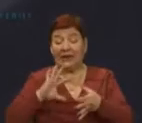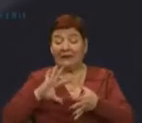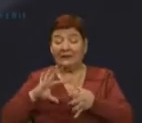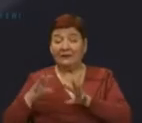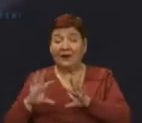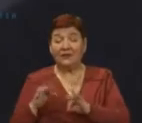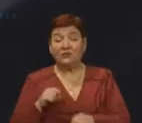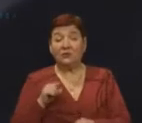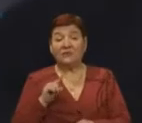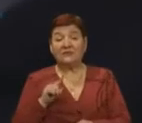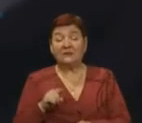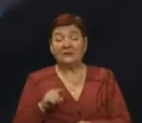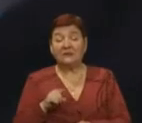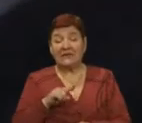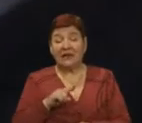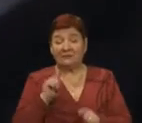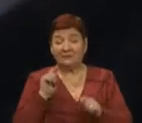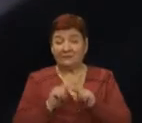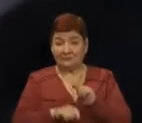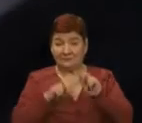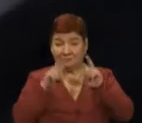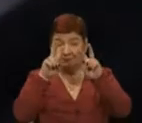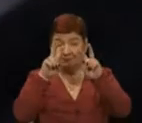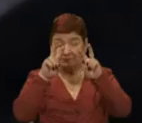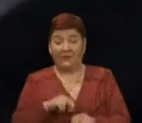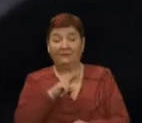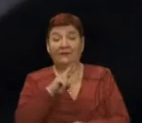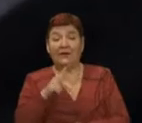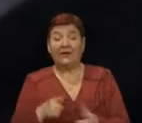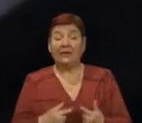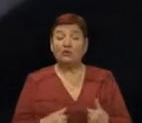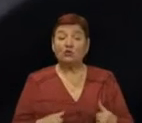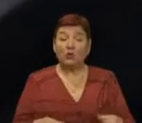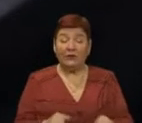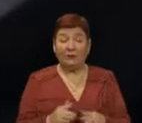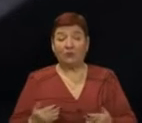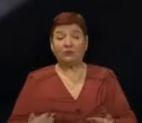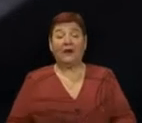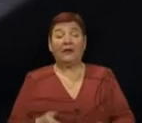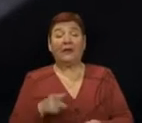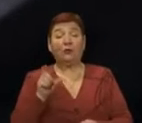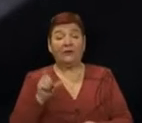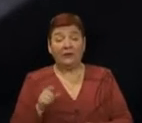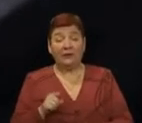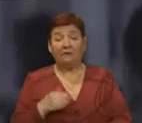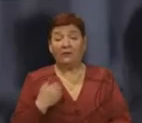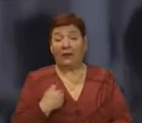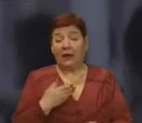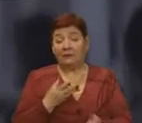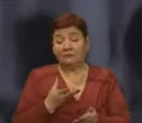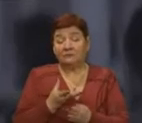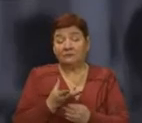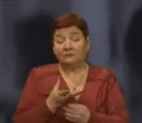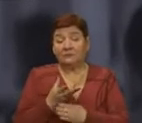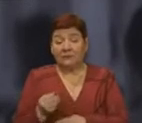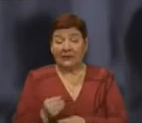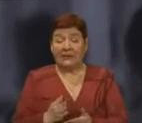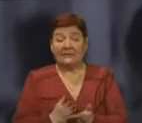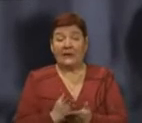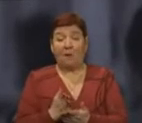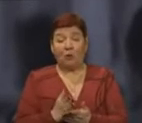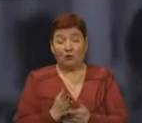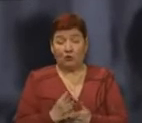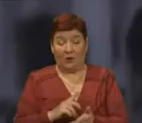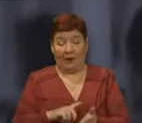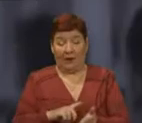детальніше про це зонування і як в залежності від того, в якій зоні проживає людина, має відбуватися оплата за комунальні